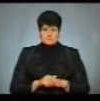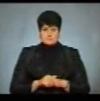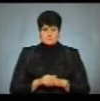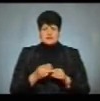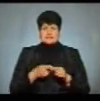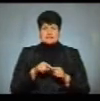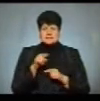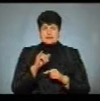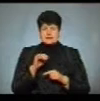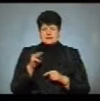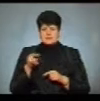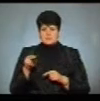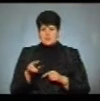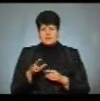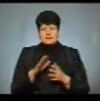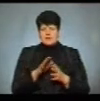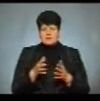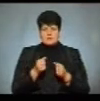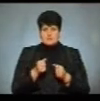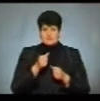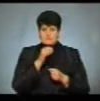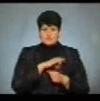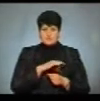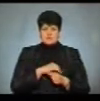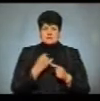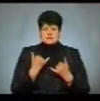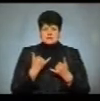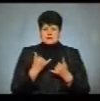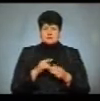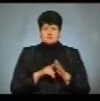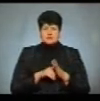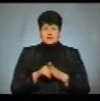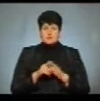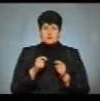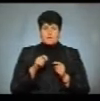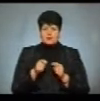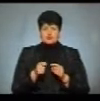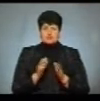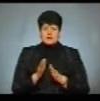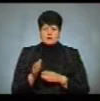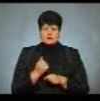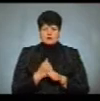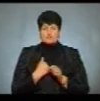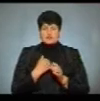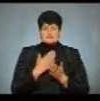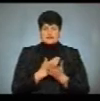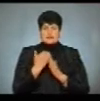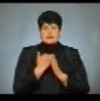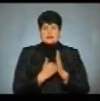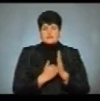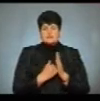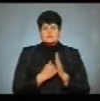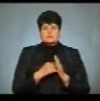Дане ІТП, воно не прийнято в експлуатацію, в даний час йдуть пусконалагоджувальні роботи. У нас є графік, затверджений з фірмою